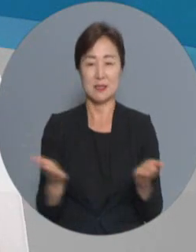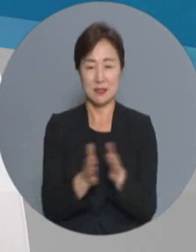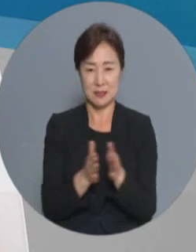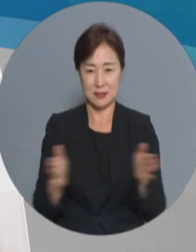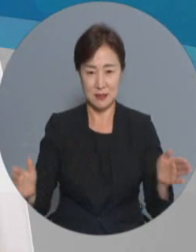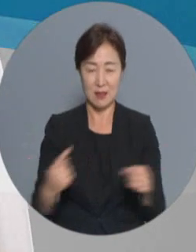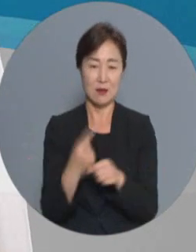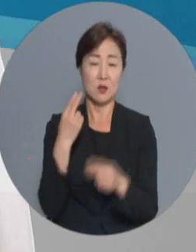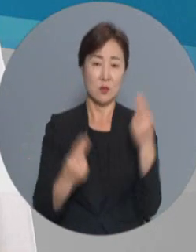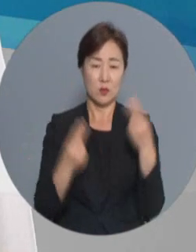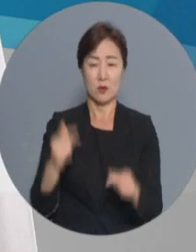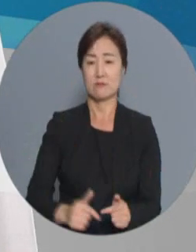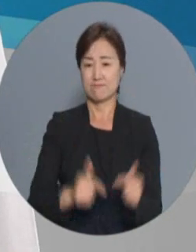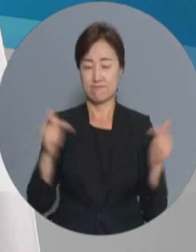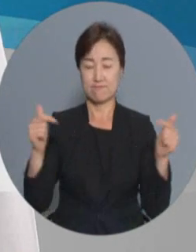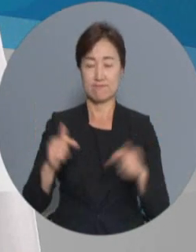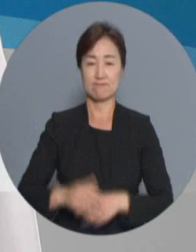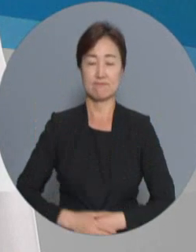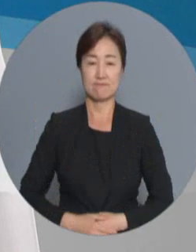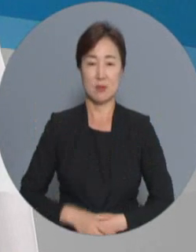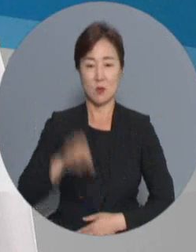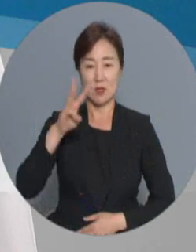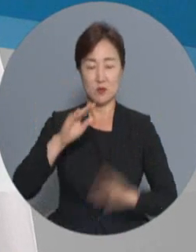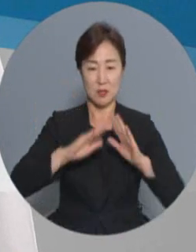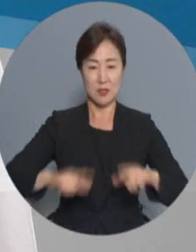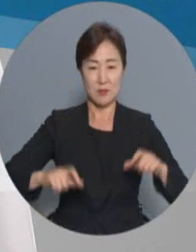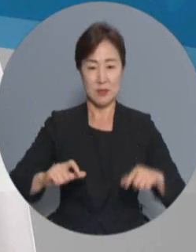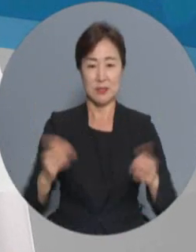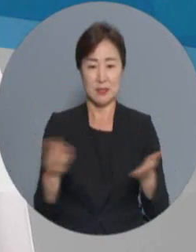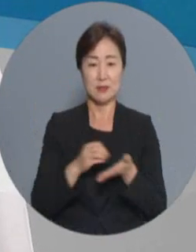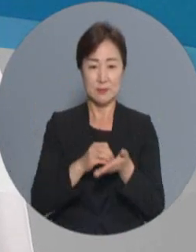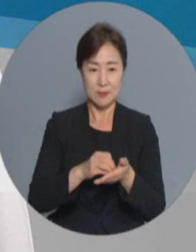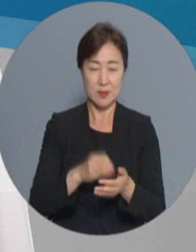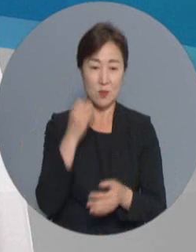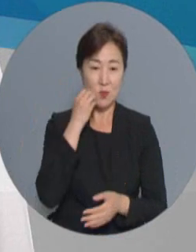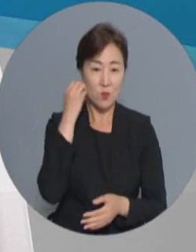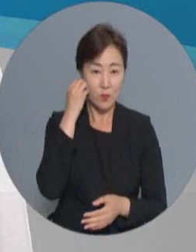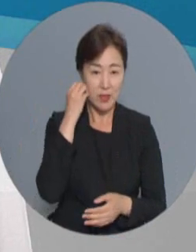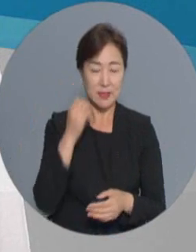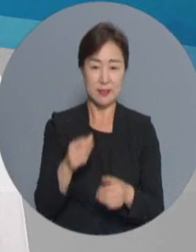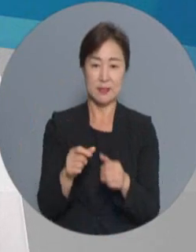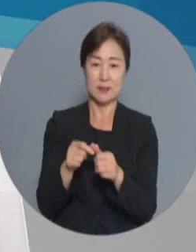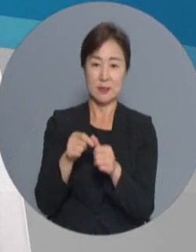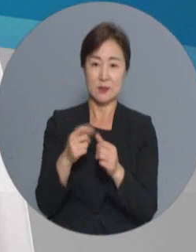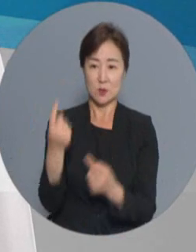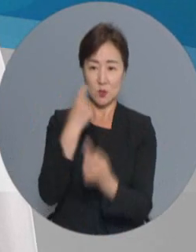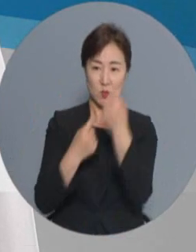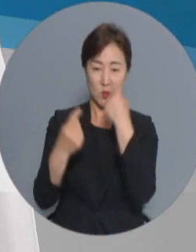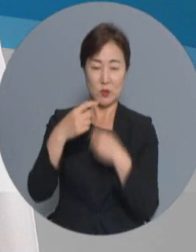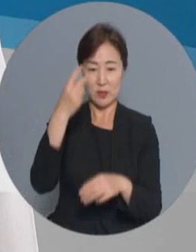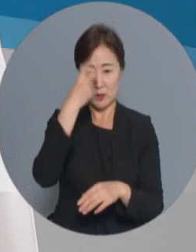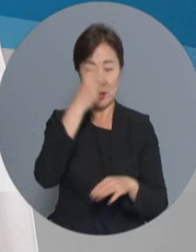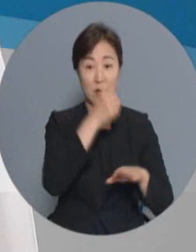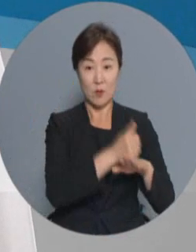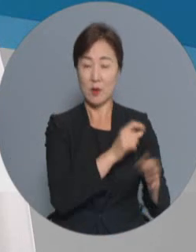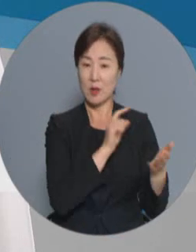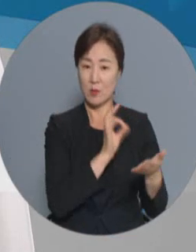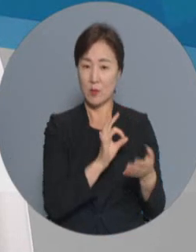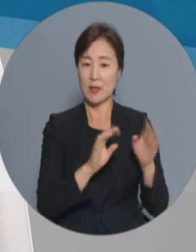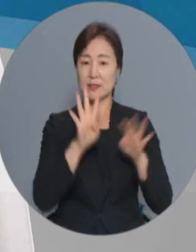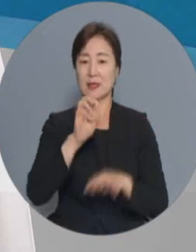대폭 증가했습니다 광주전남 추어 포털 사랑방 구인 구직이 실시한 조사에 따르면 응답자의